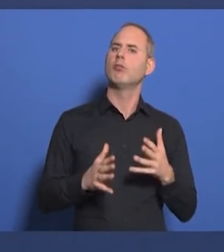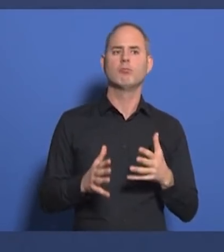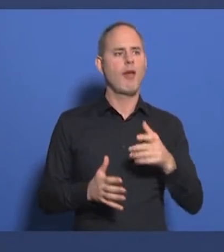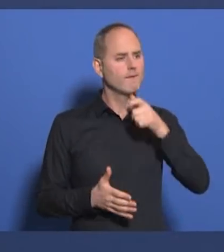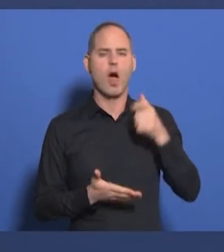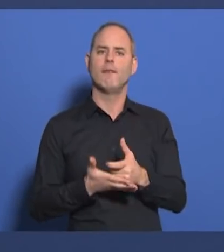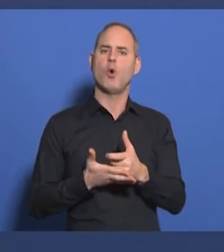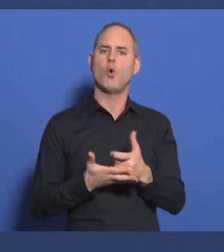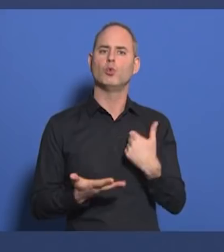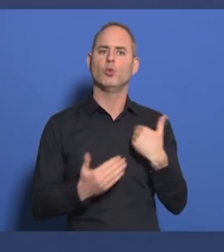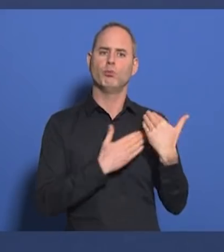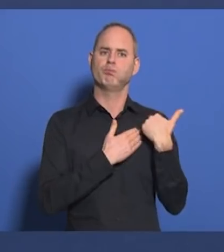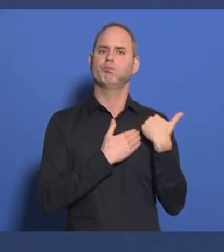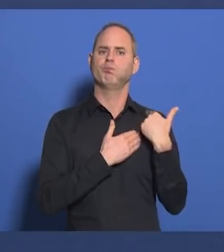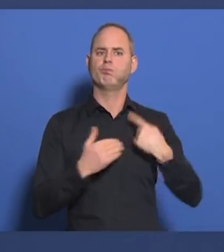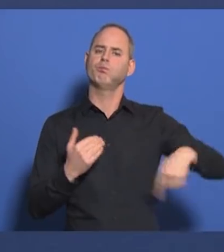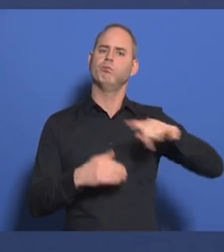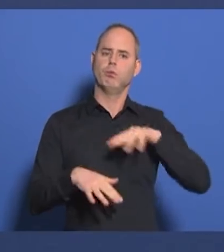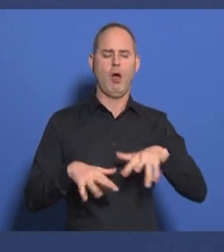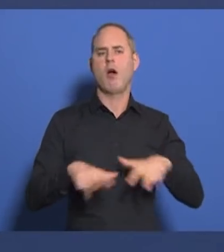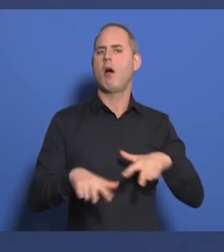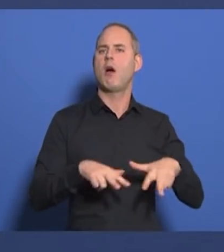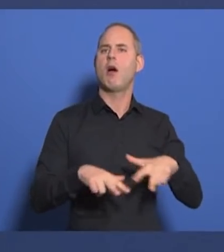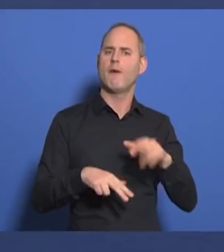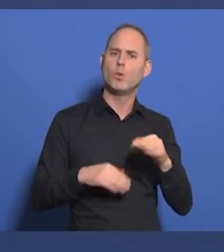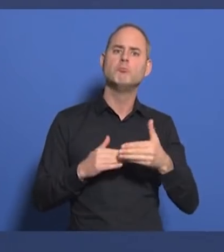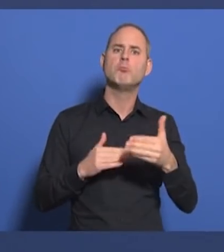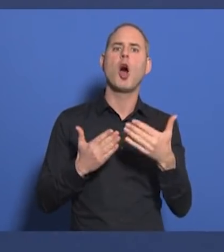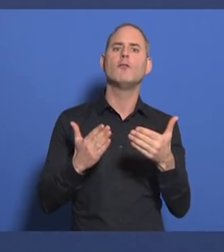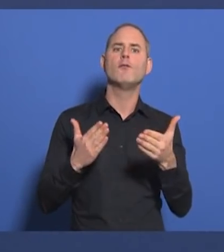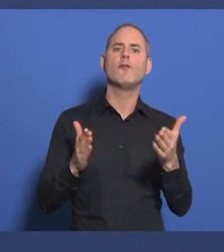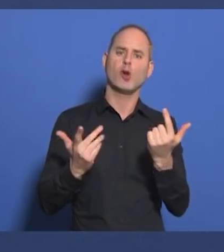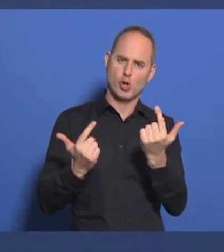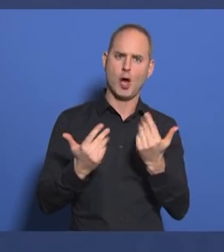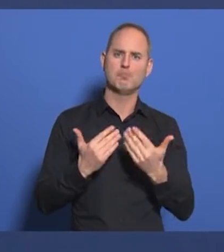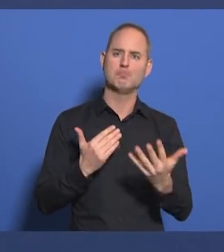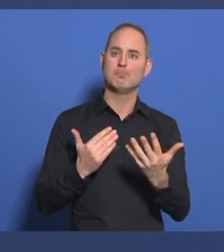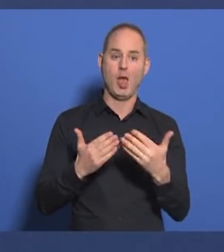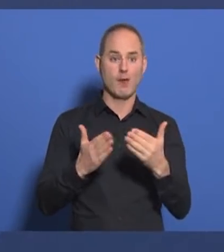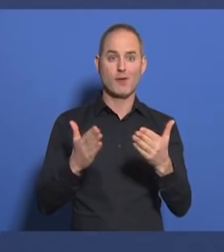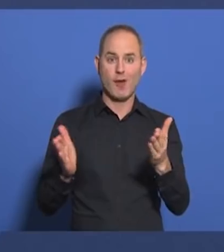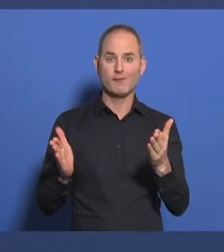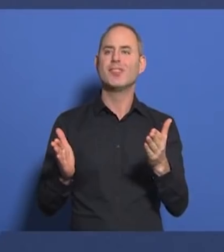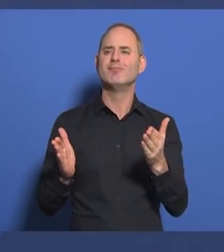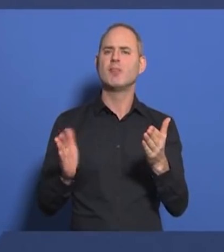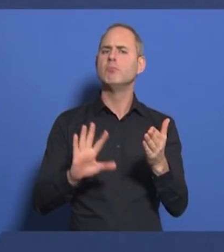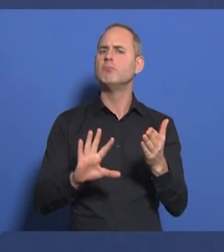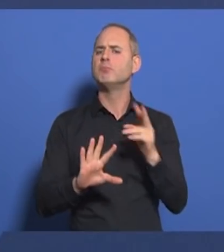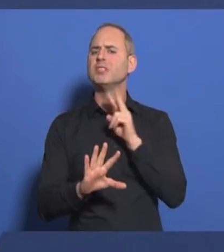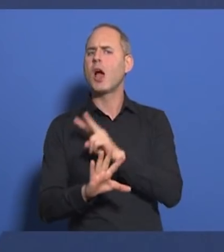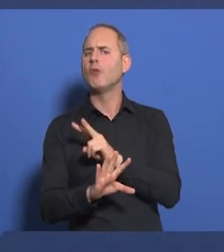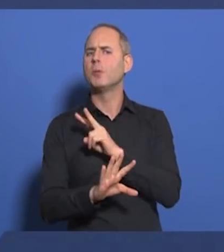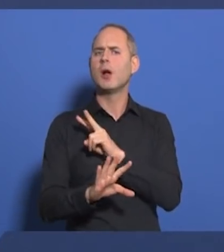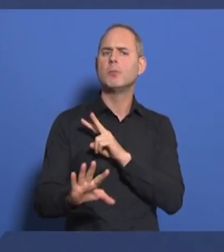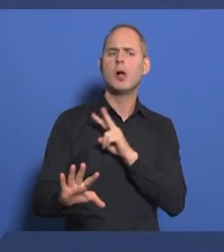Grundrechtseingriffe zurücknehmen können. Wir müssen dabei Öffnungen und Achtsamkeit miteinander verbinden. Es besteht